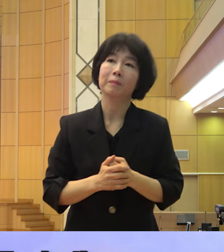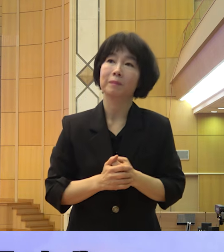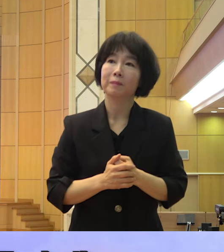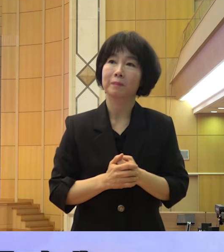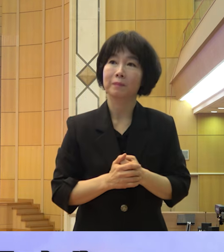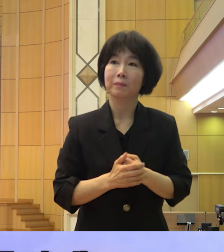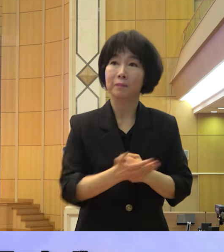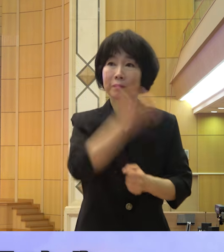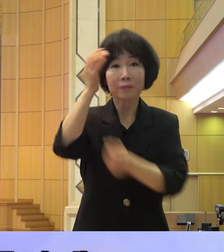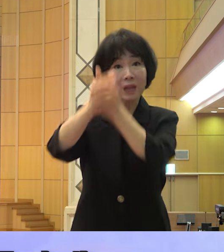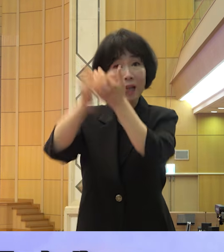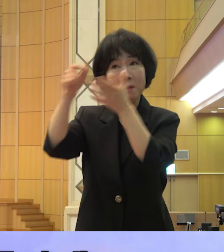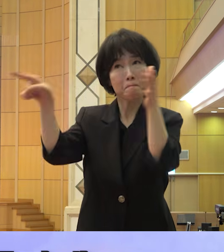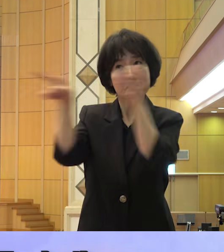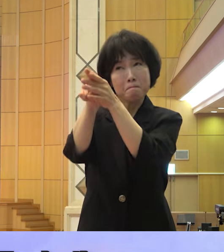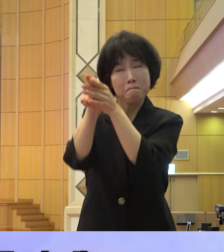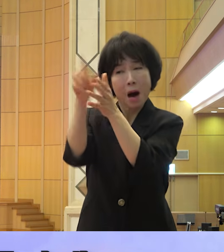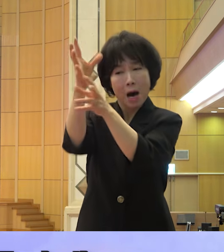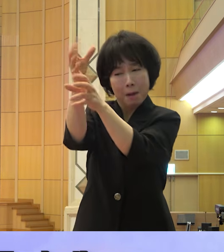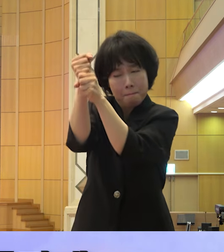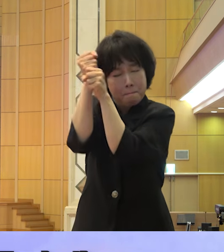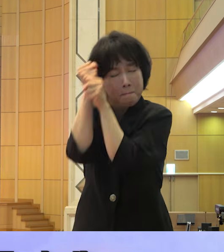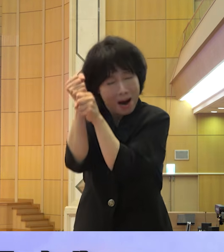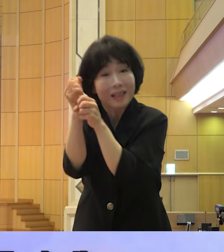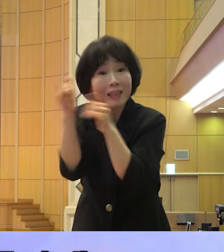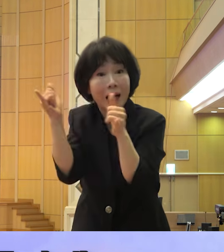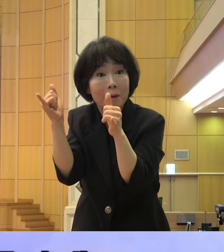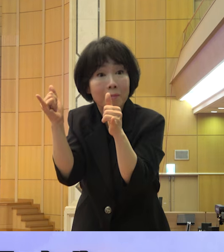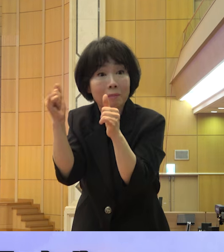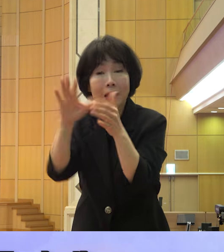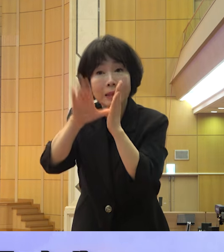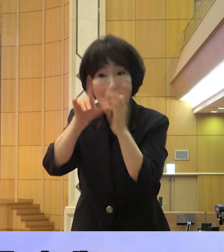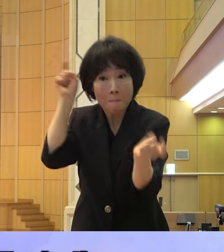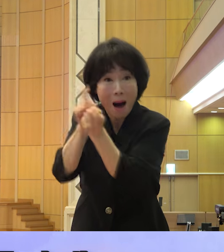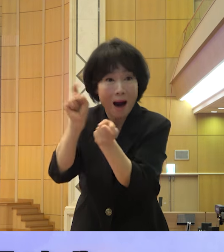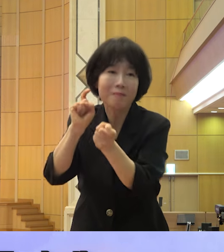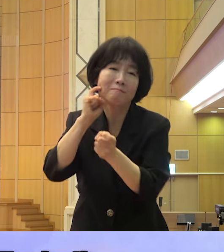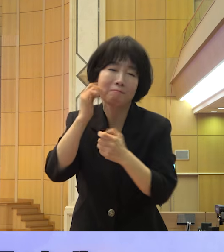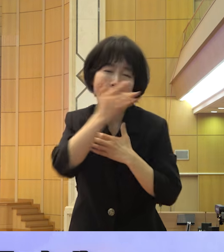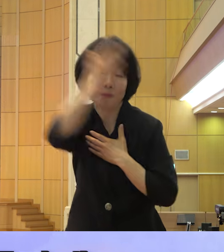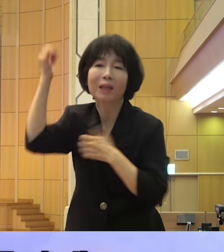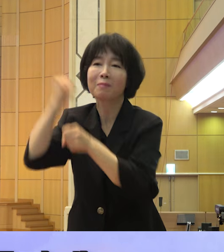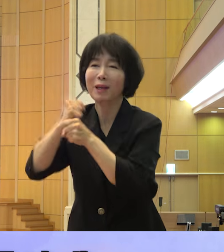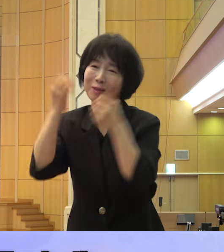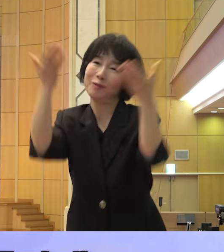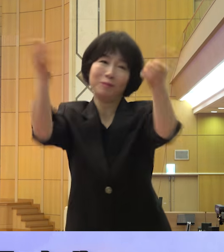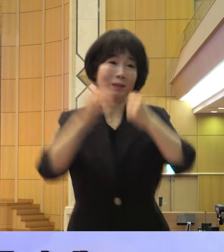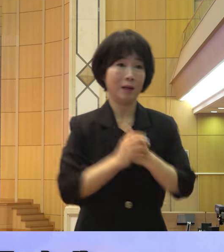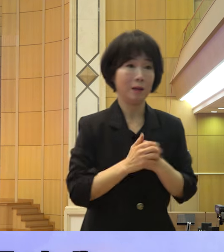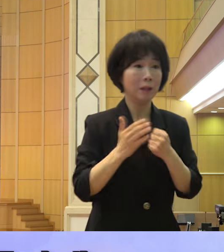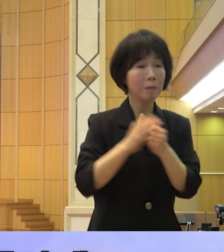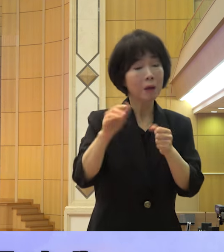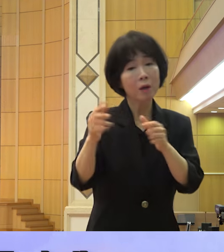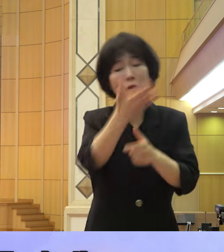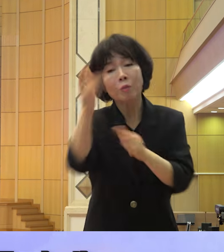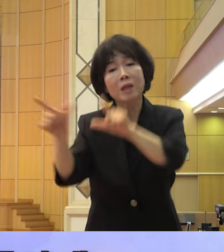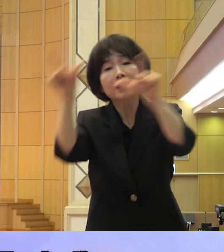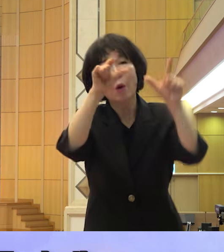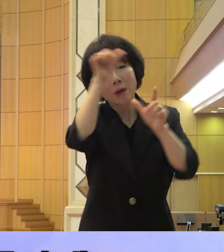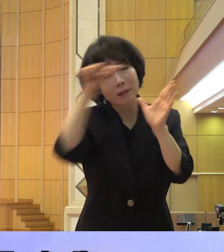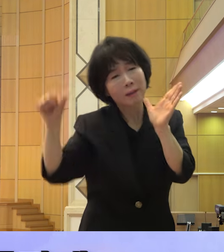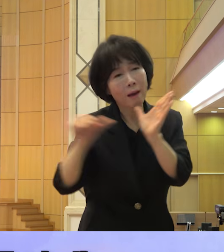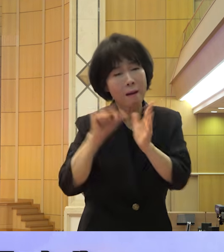하나님 믿고 의지하는 자에게는 때를 따라 아름답게 하십니다. 이러므로 삶을 아름답게